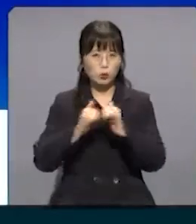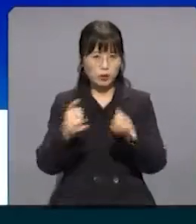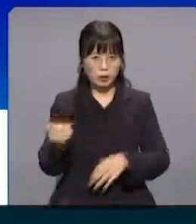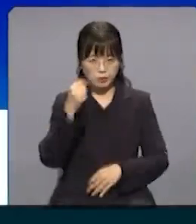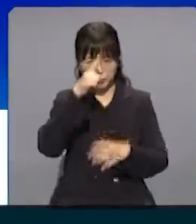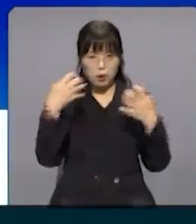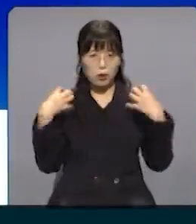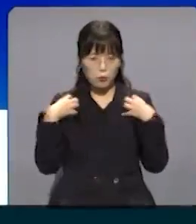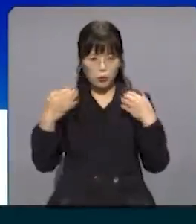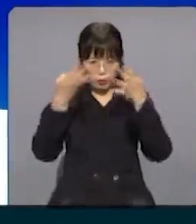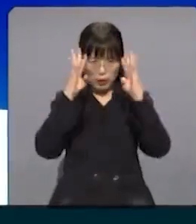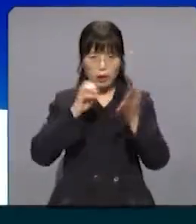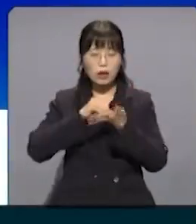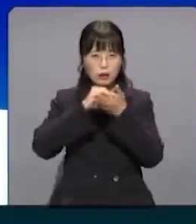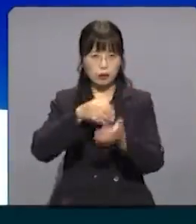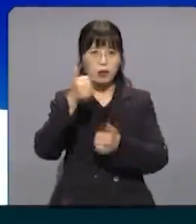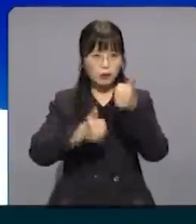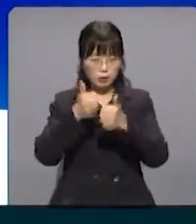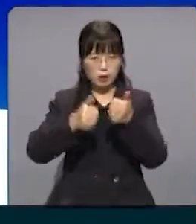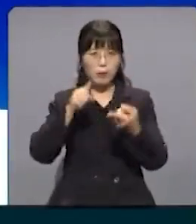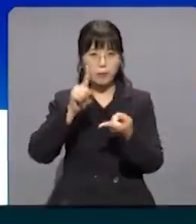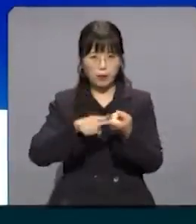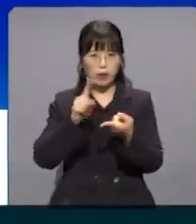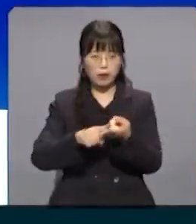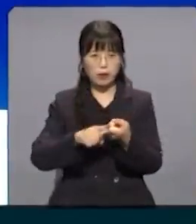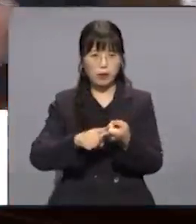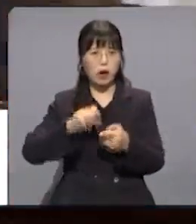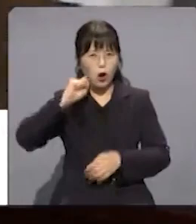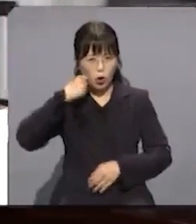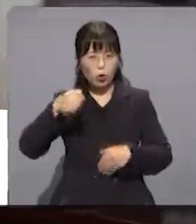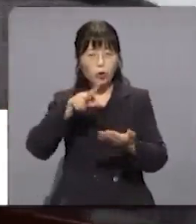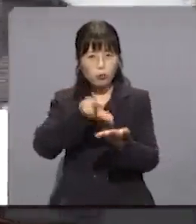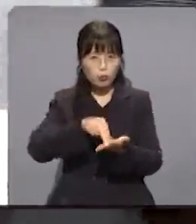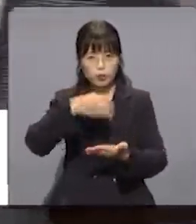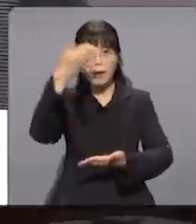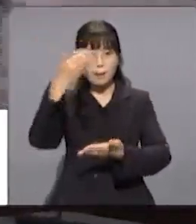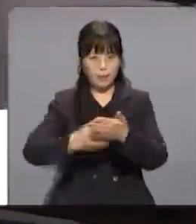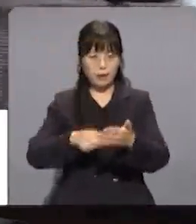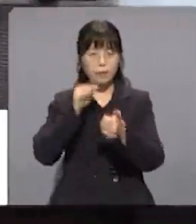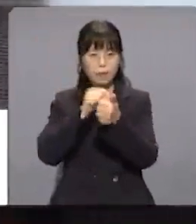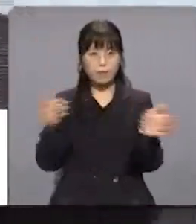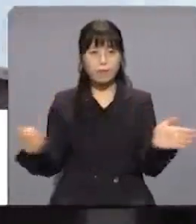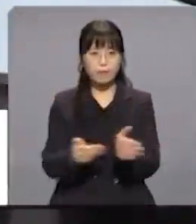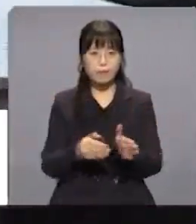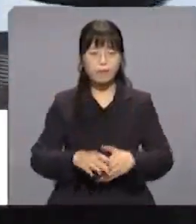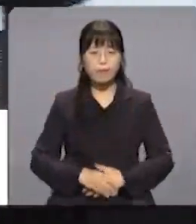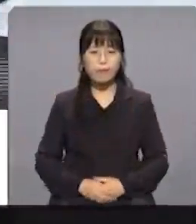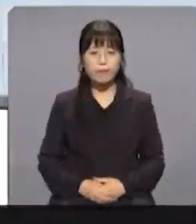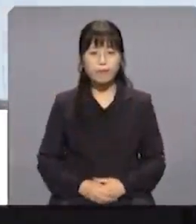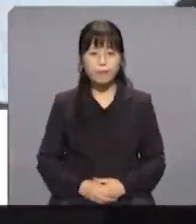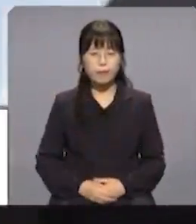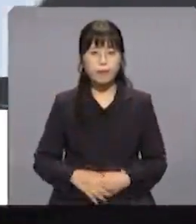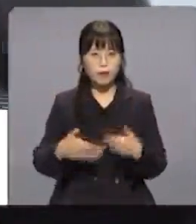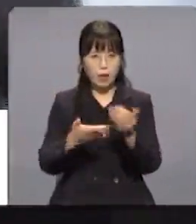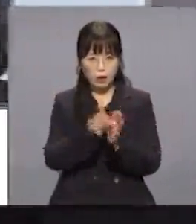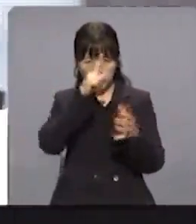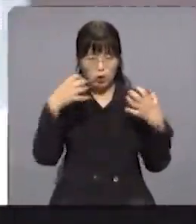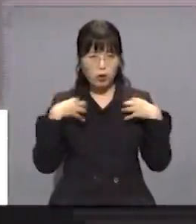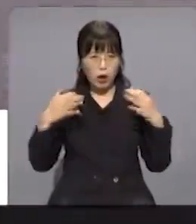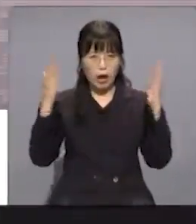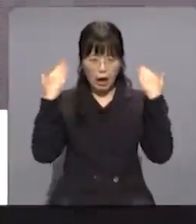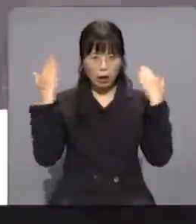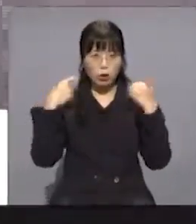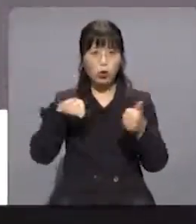국민의 힘과 정부가 대학 수학 능력시험에서 이른바 킬러 문항 출제를 배제하기로 했습니다 당정은 오늘